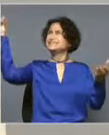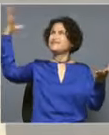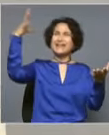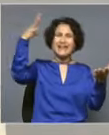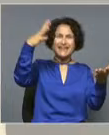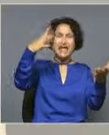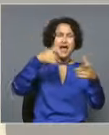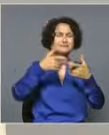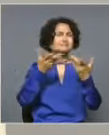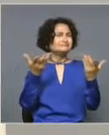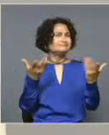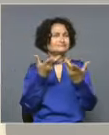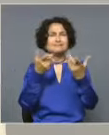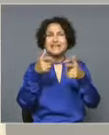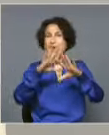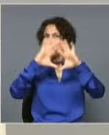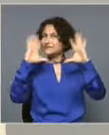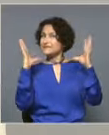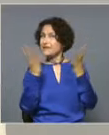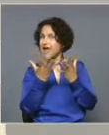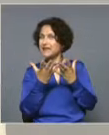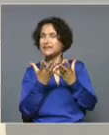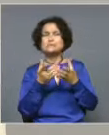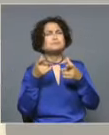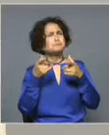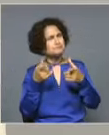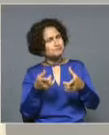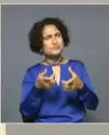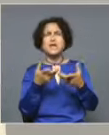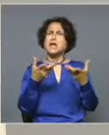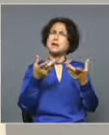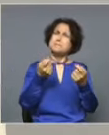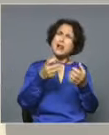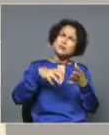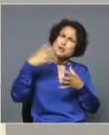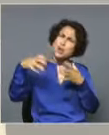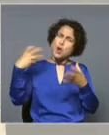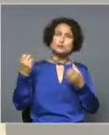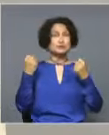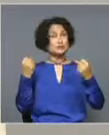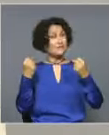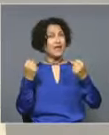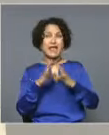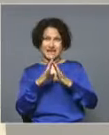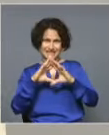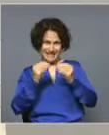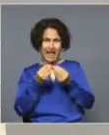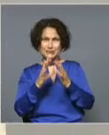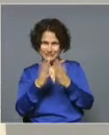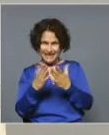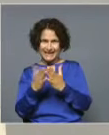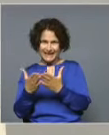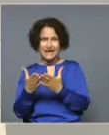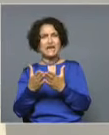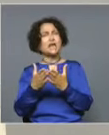свят. Излиза, че с книгите се живее сложно, не просто и понякога те